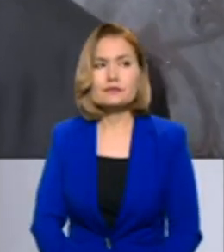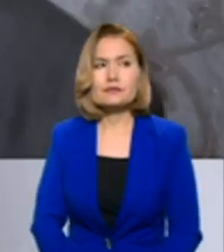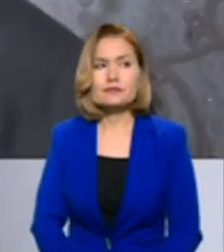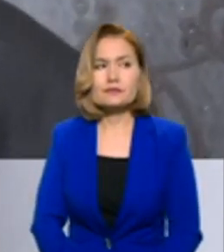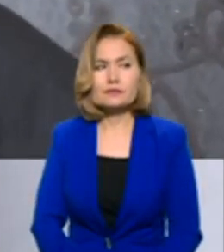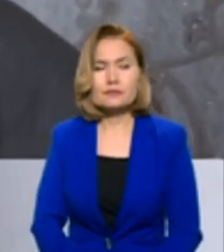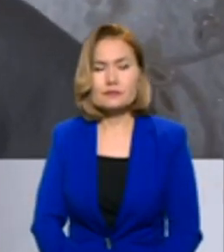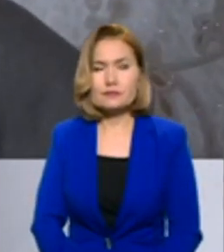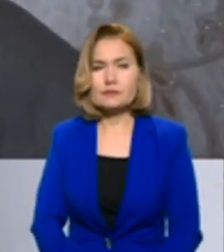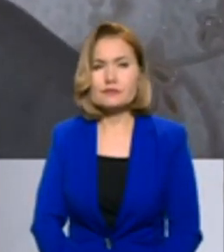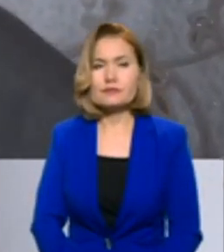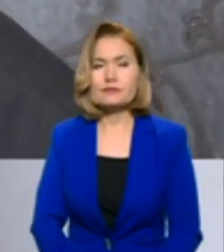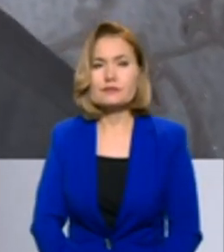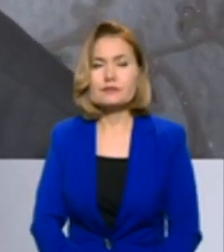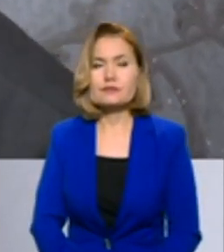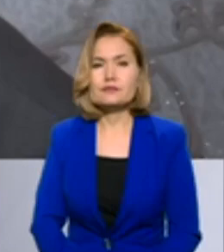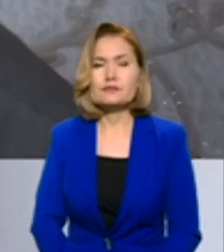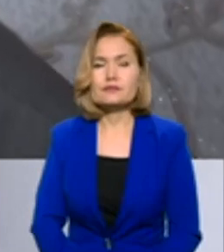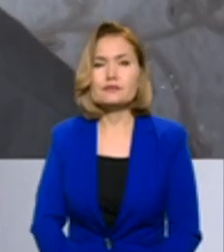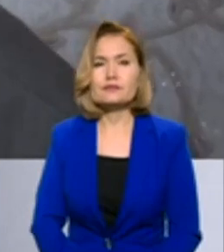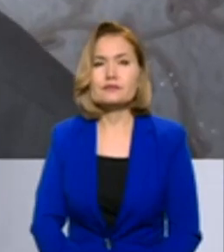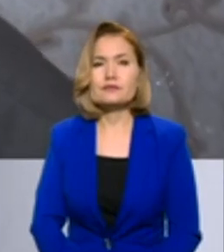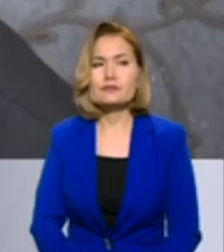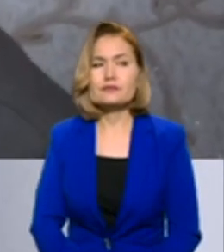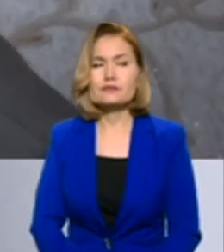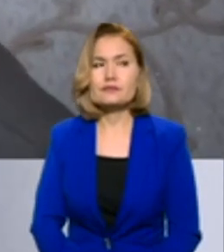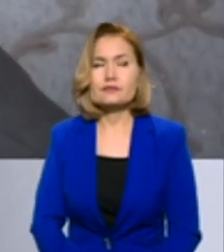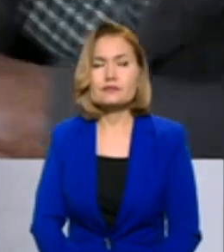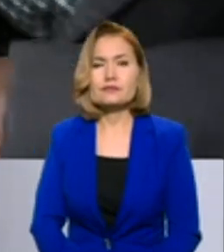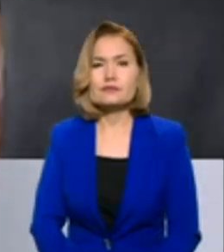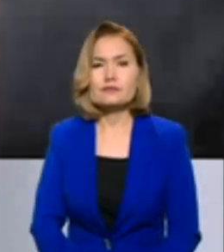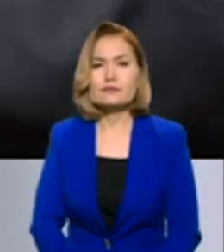тоқ кеткен бұзауы соларды жеп